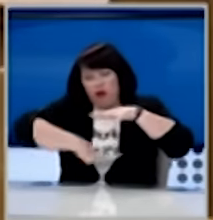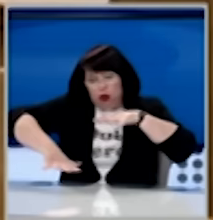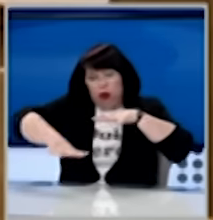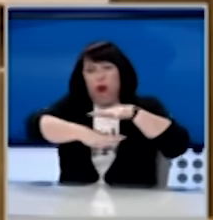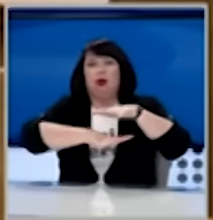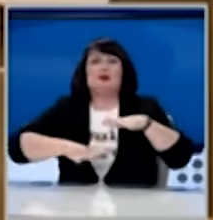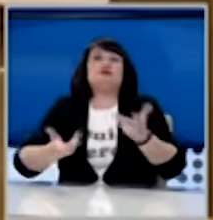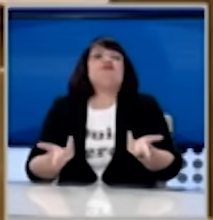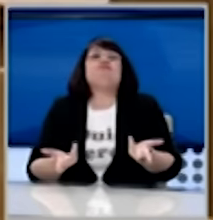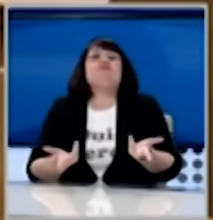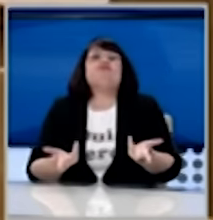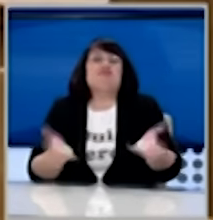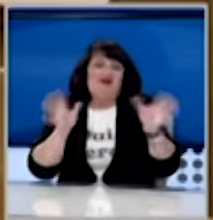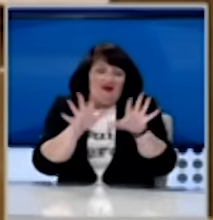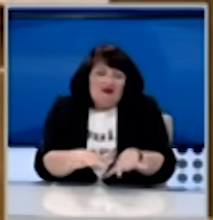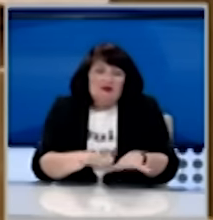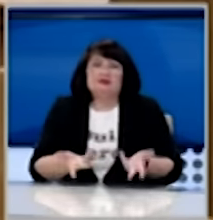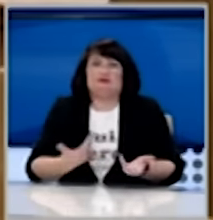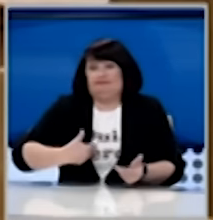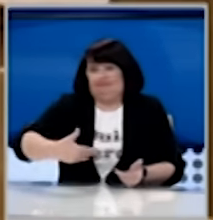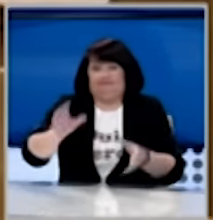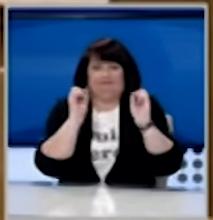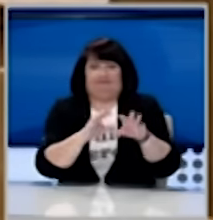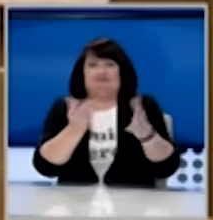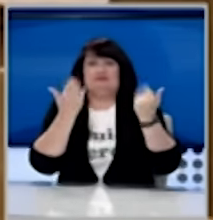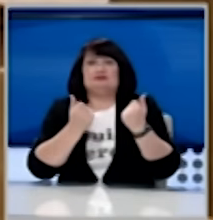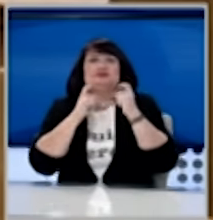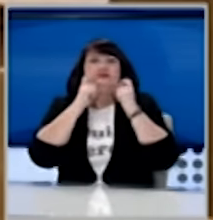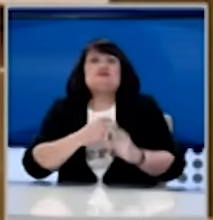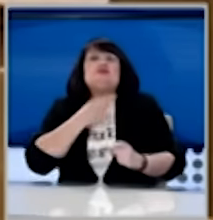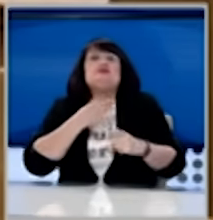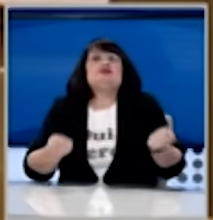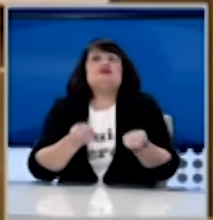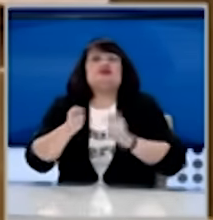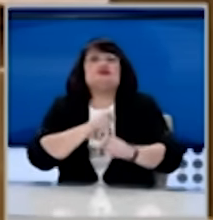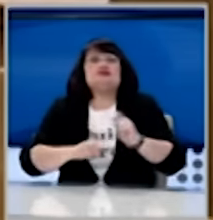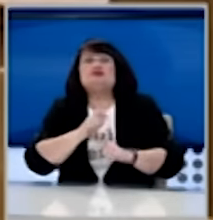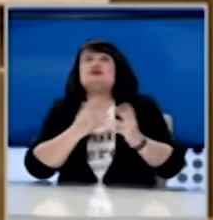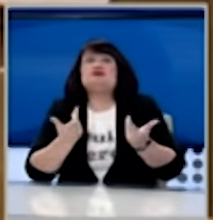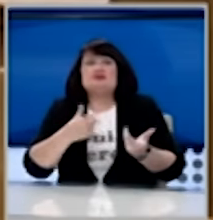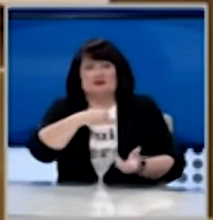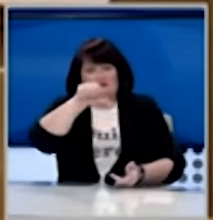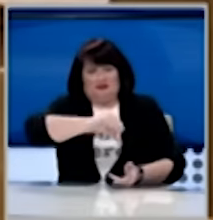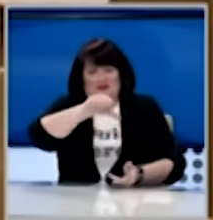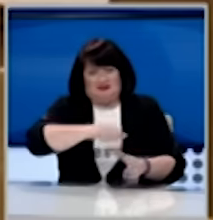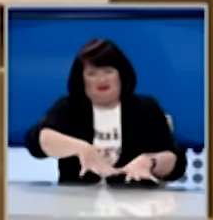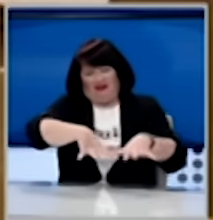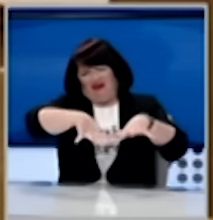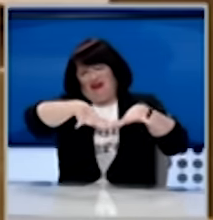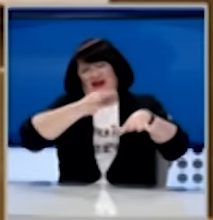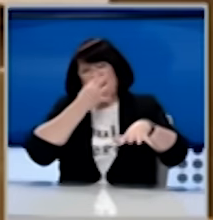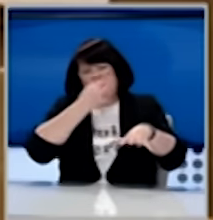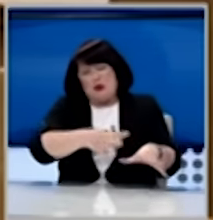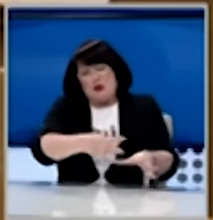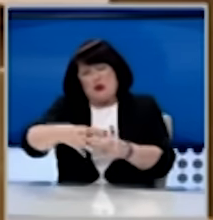καμία ενημέρωση κανένα χρονοδιάγραμμα για απαραίτητα έργα για να υπάρξει απορροή των λιμναζόντων